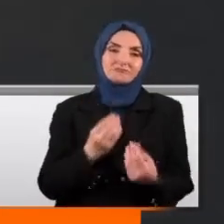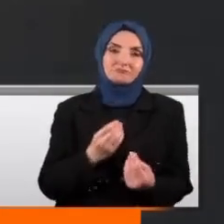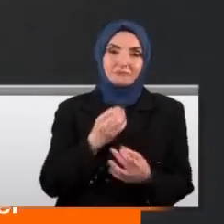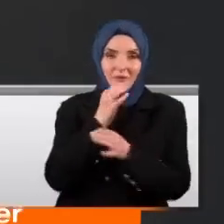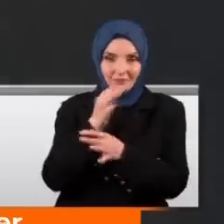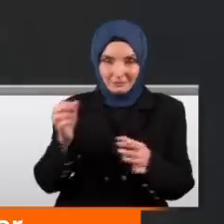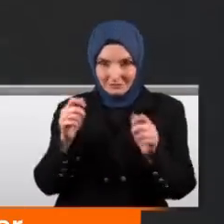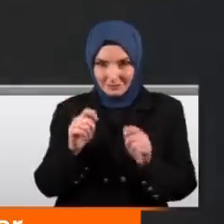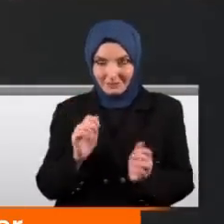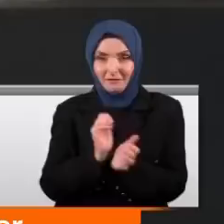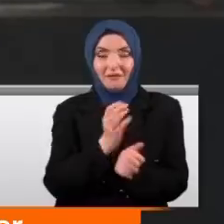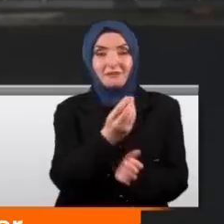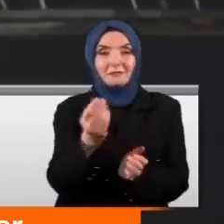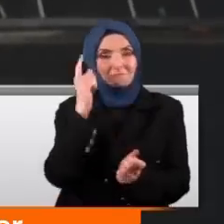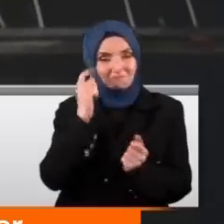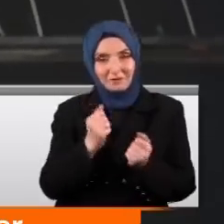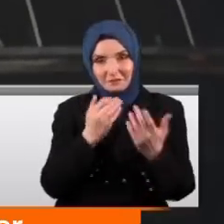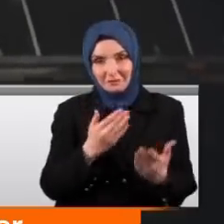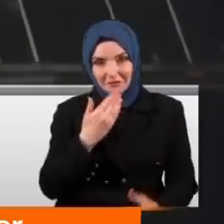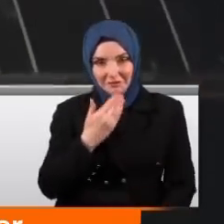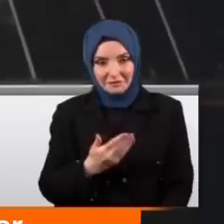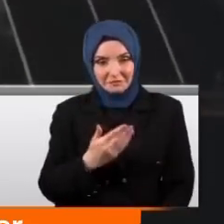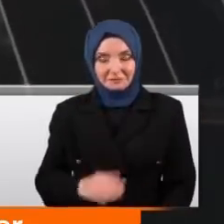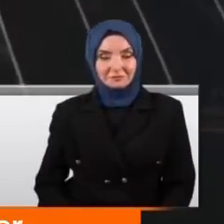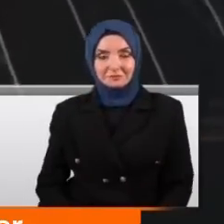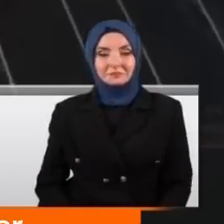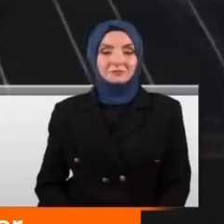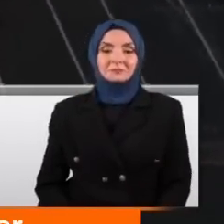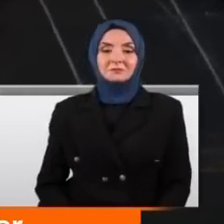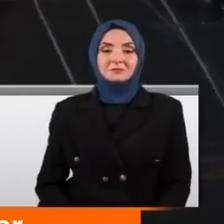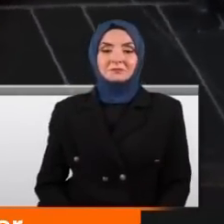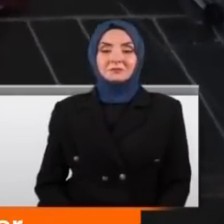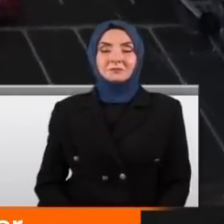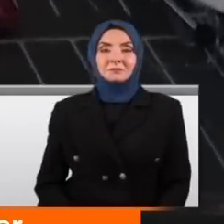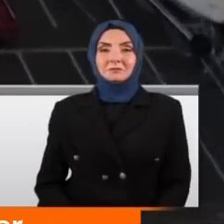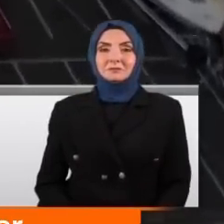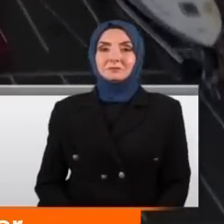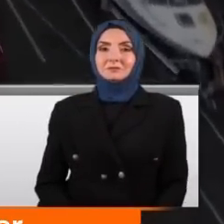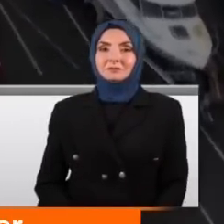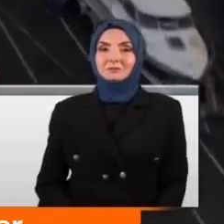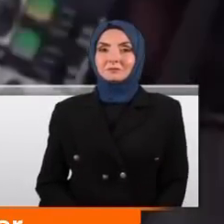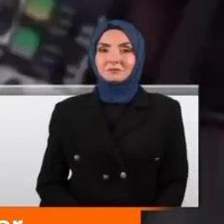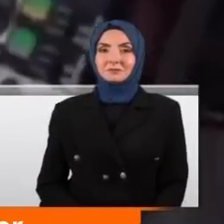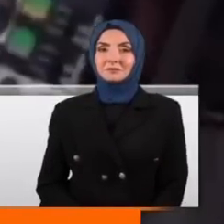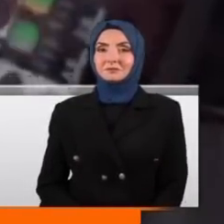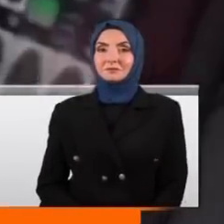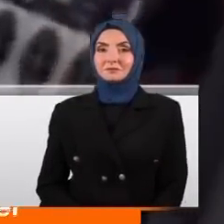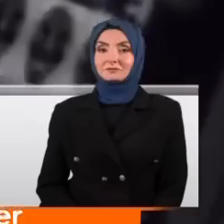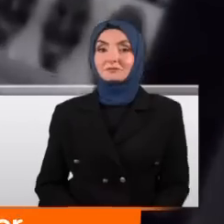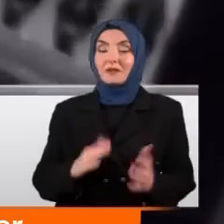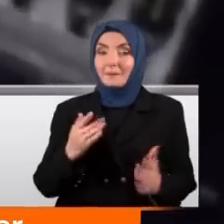ailelere başsağlığı diledi bu trajik olay boyunca kalplerimiz kaybettiğimiz 5 kişi ve aileleriyle ancak